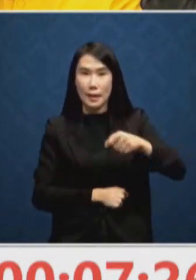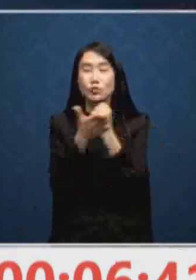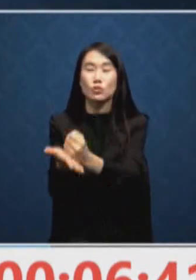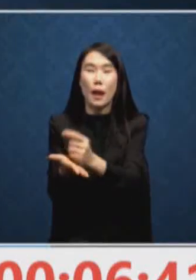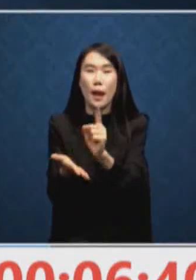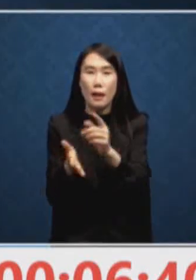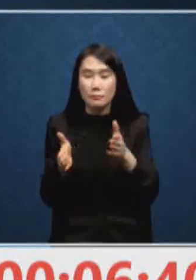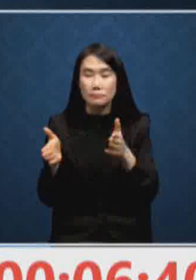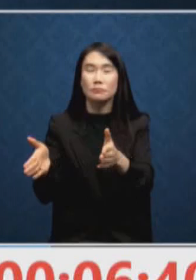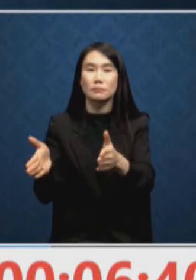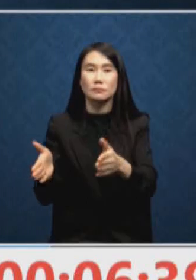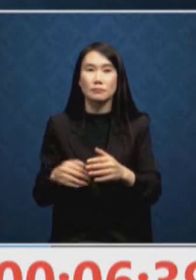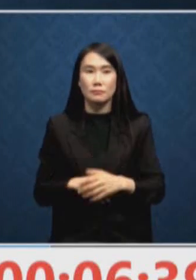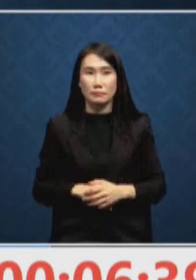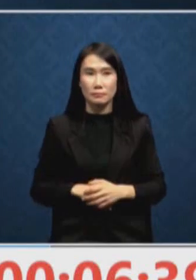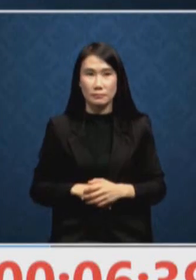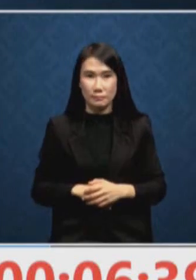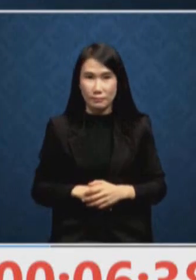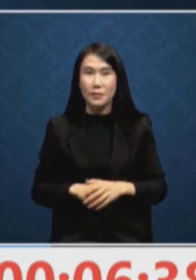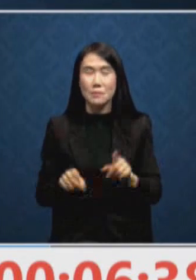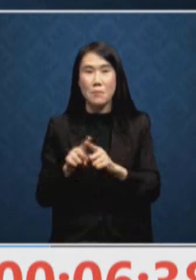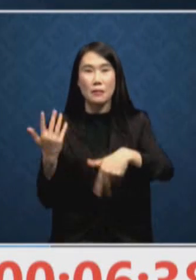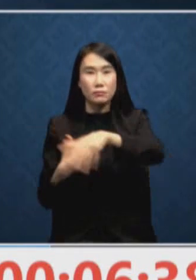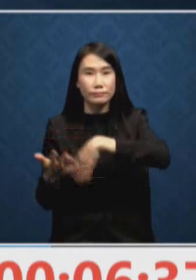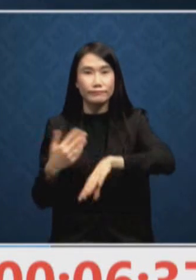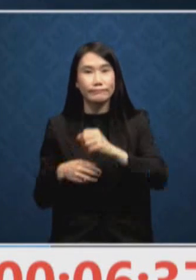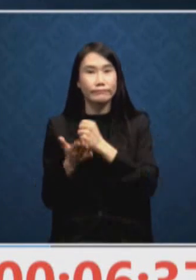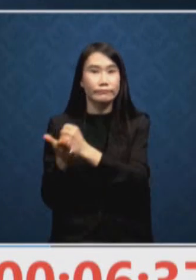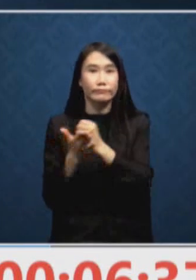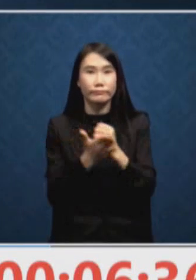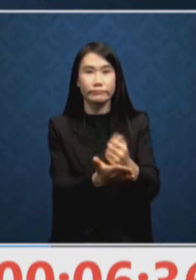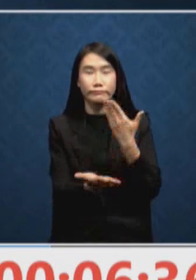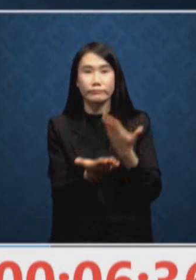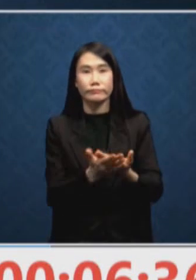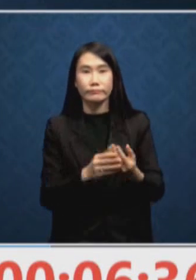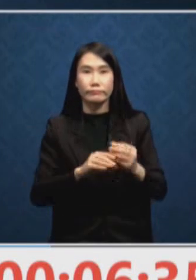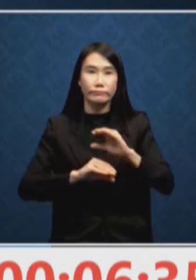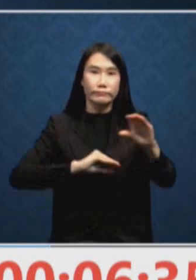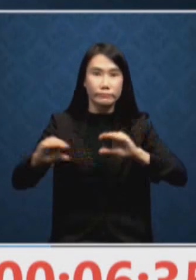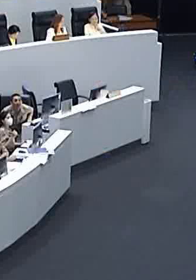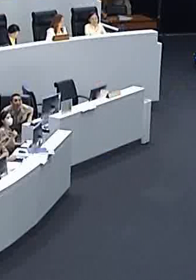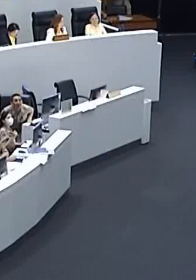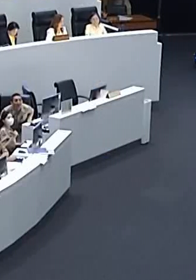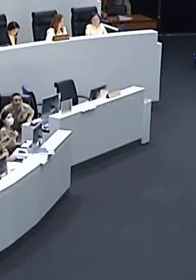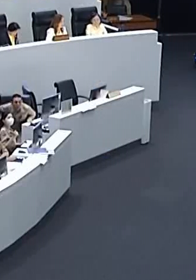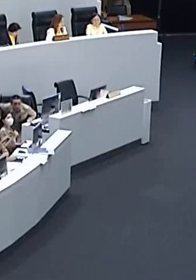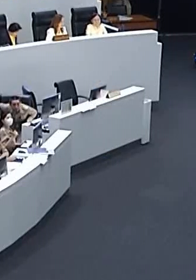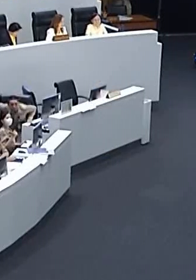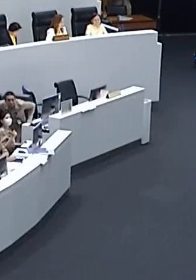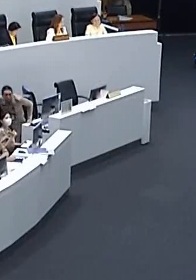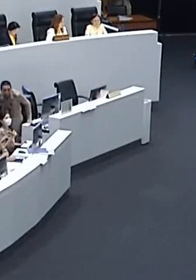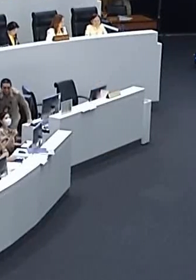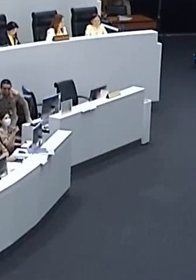คุ้มค่าและไม่โปร่งใสเพราะเป็นโครงการประชานิยมเพื่อกระตุ้นการอุปโภคบริโภคที่มี